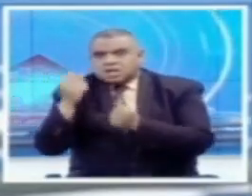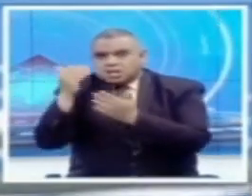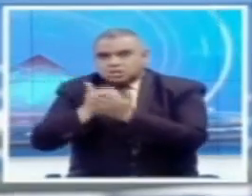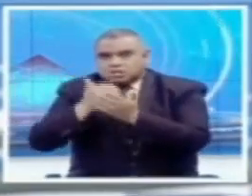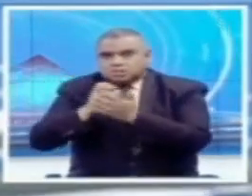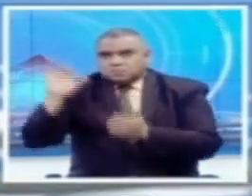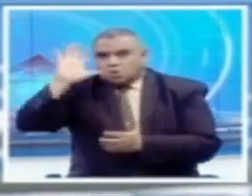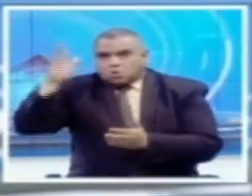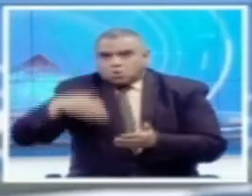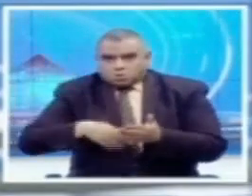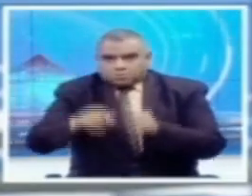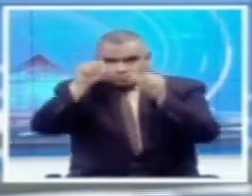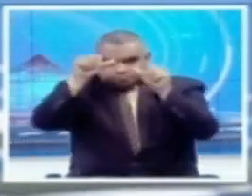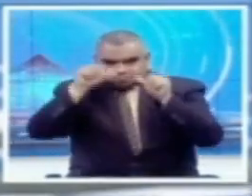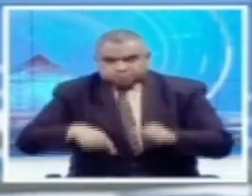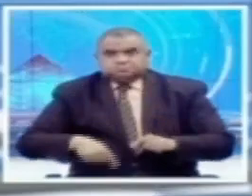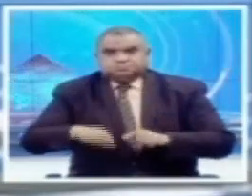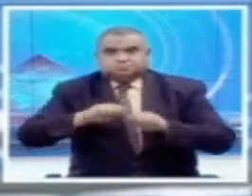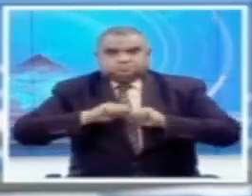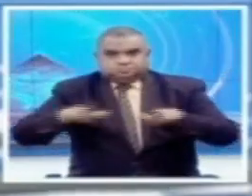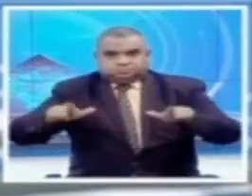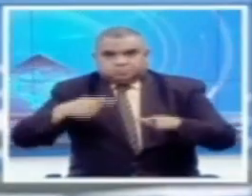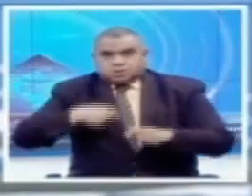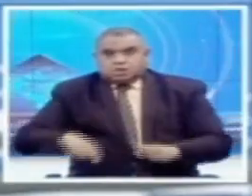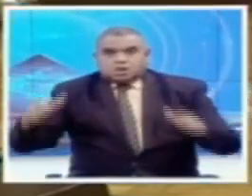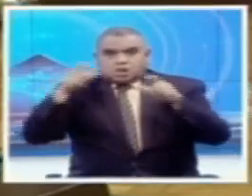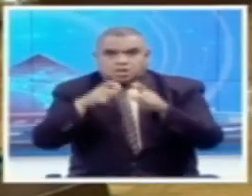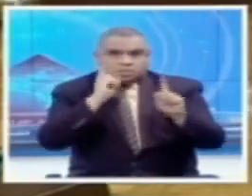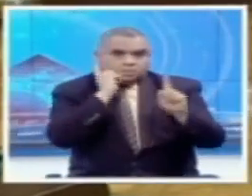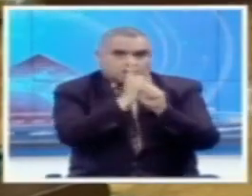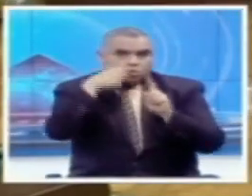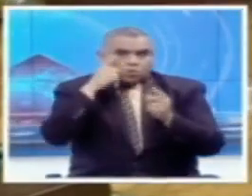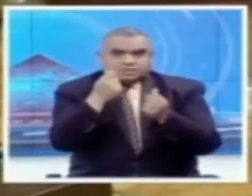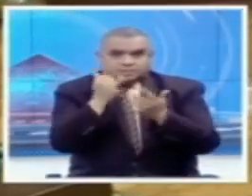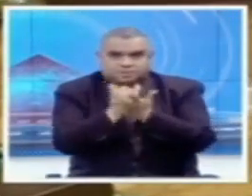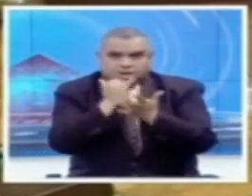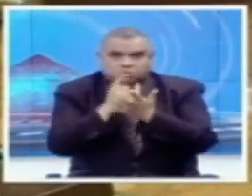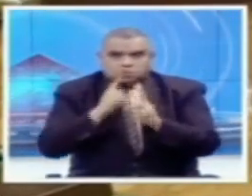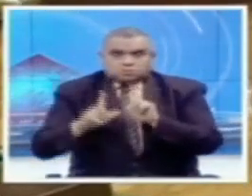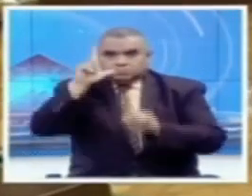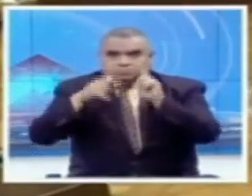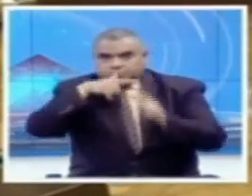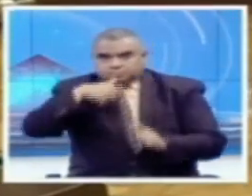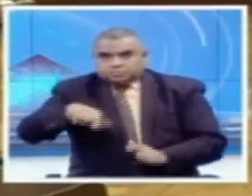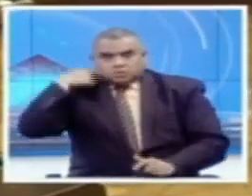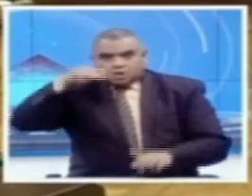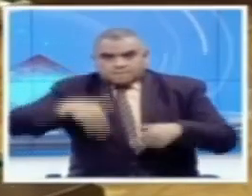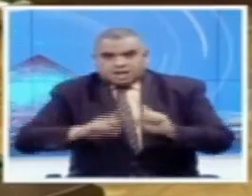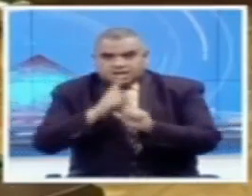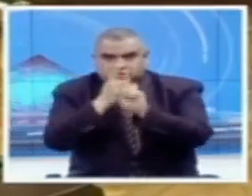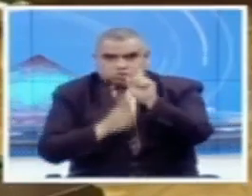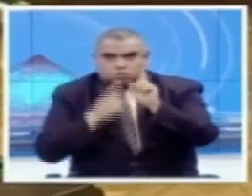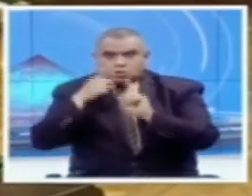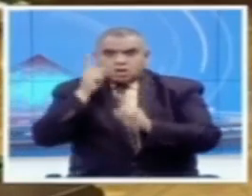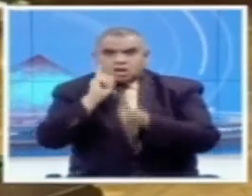الأجنبية سيتم الإعلان عنها قريبا. وخلال اجتماع مع وزير المالية ومسؤولي الجهات المعنية، قال الدكتور مدبولي إن هناك